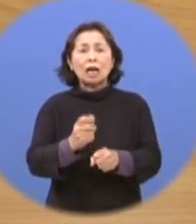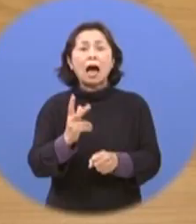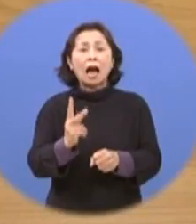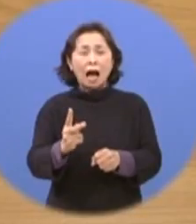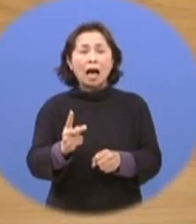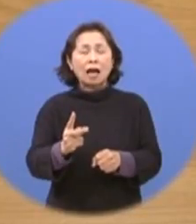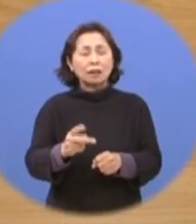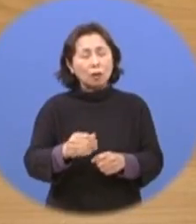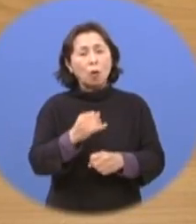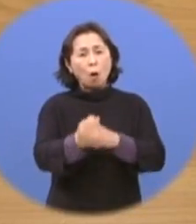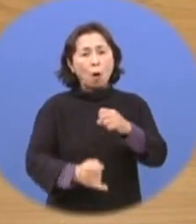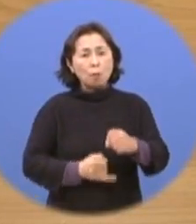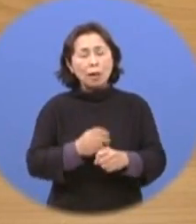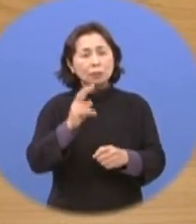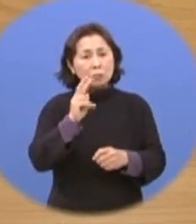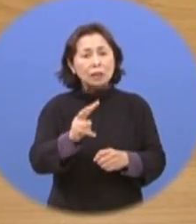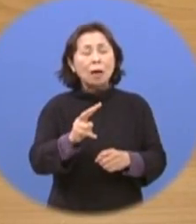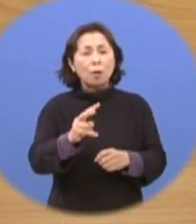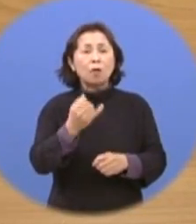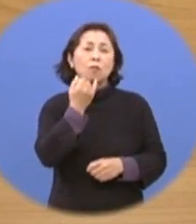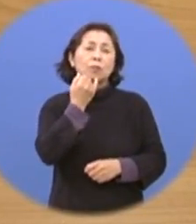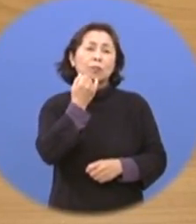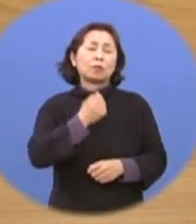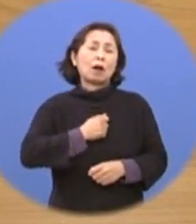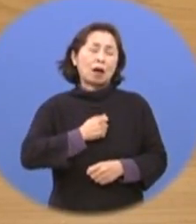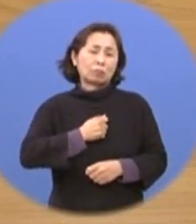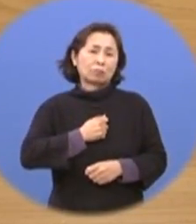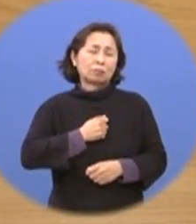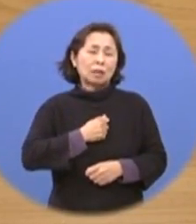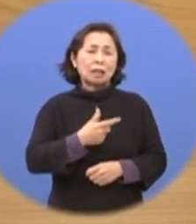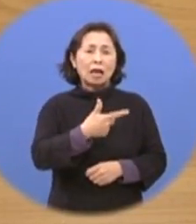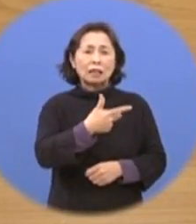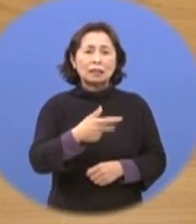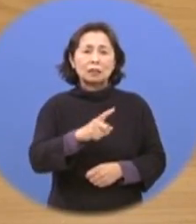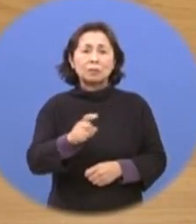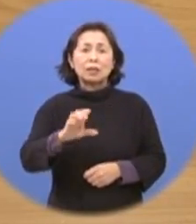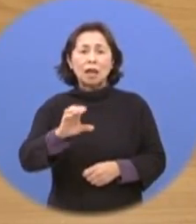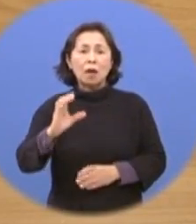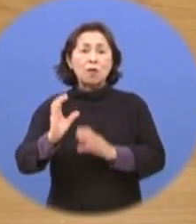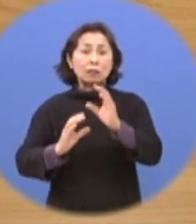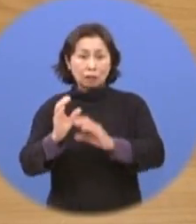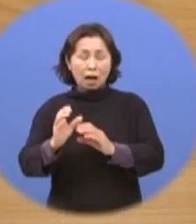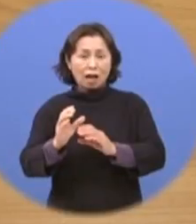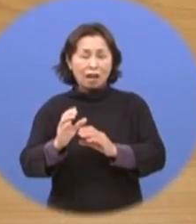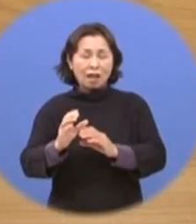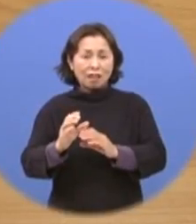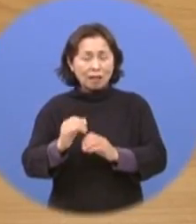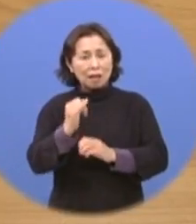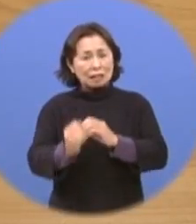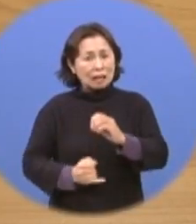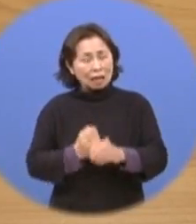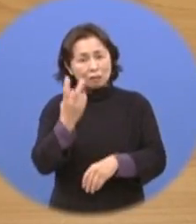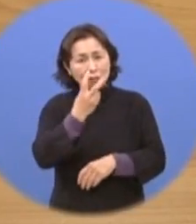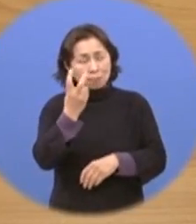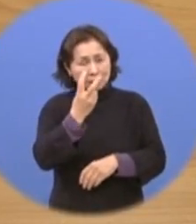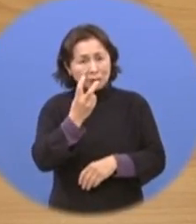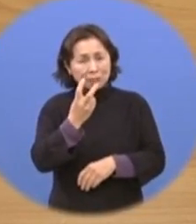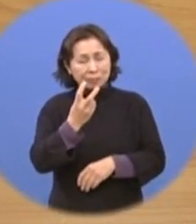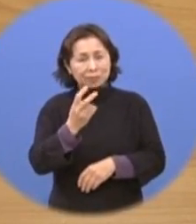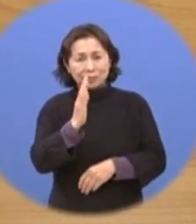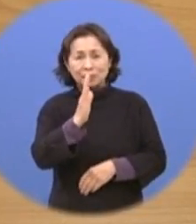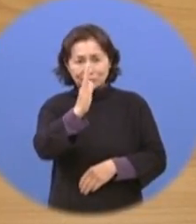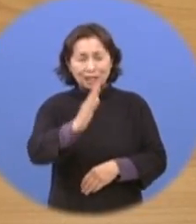フェスタで検索していただいてもあの調べられるようになっておりますのでぜひとも50点張りますので皆